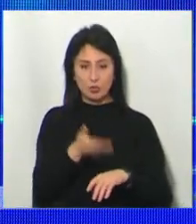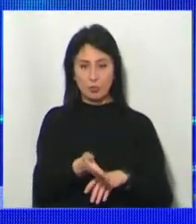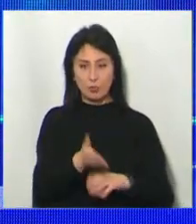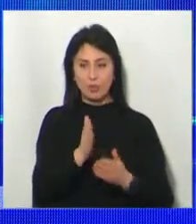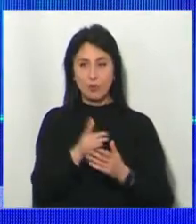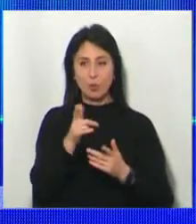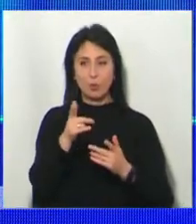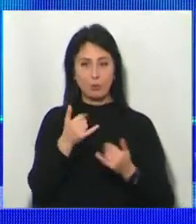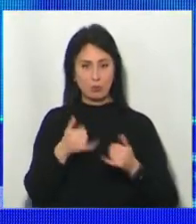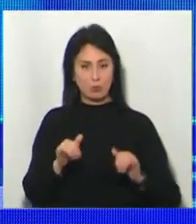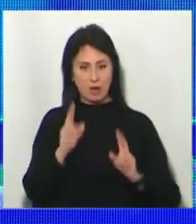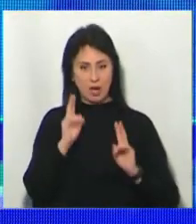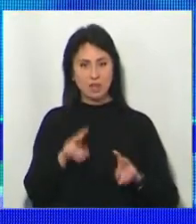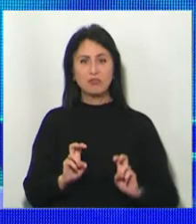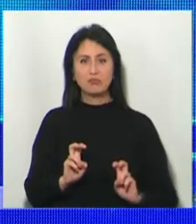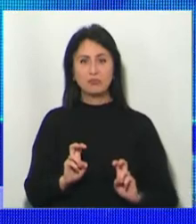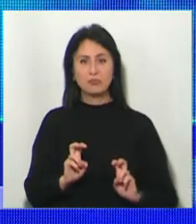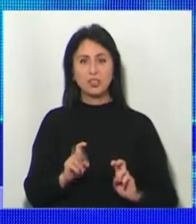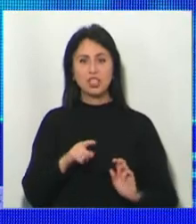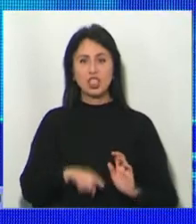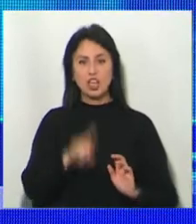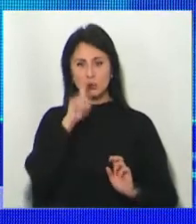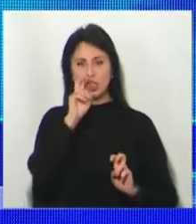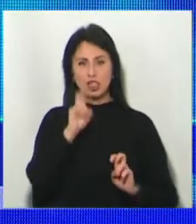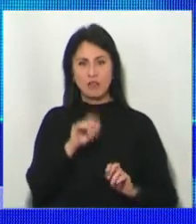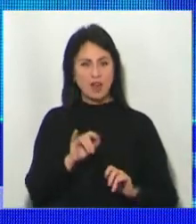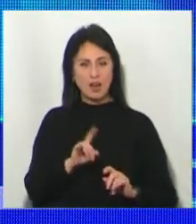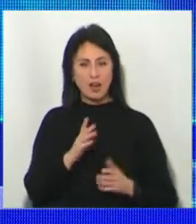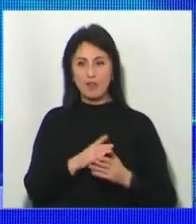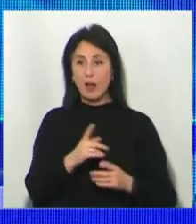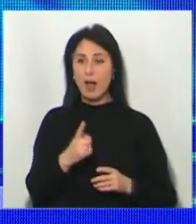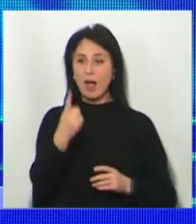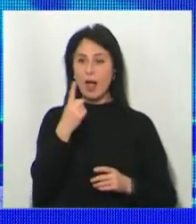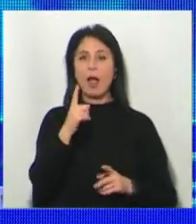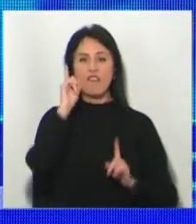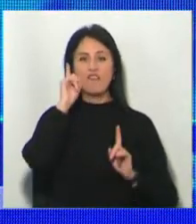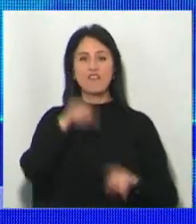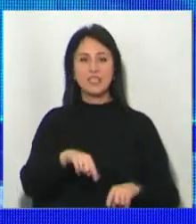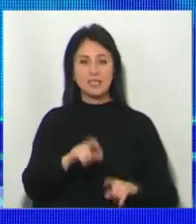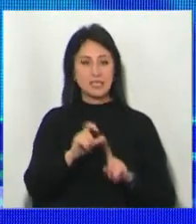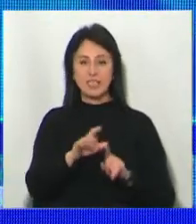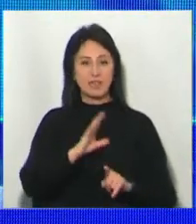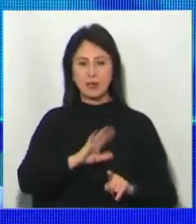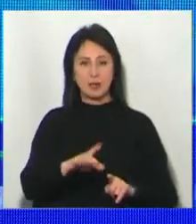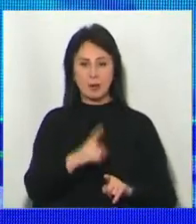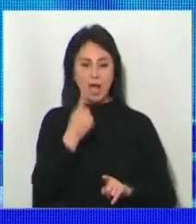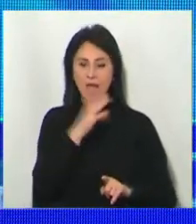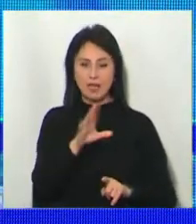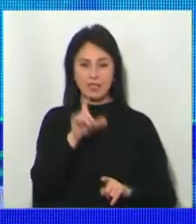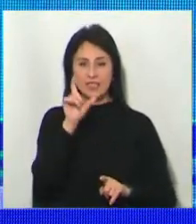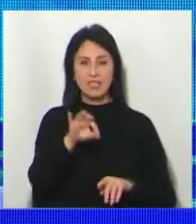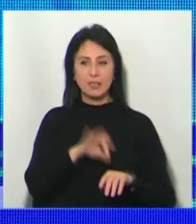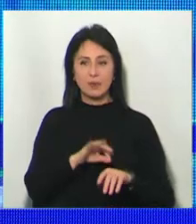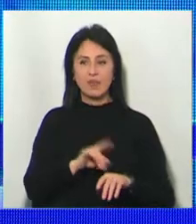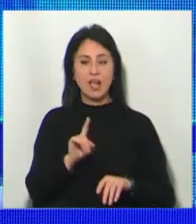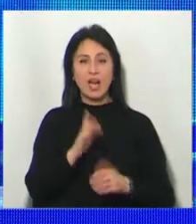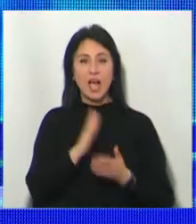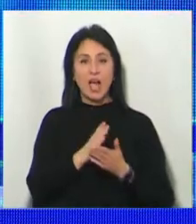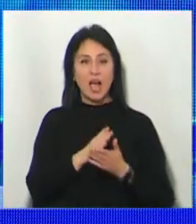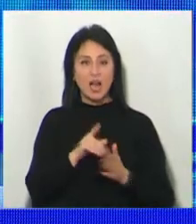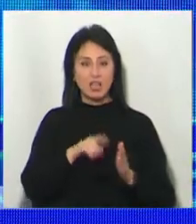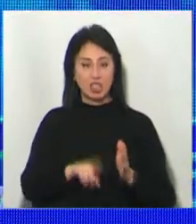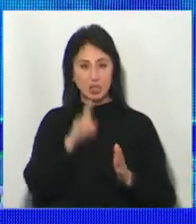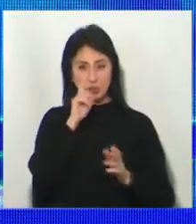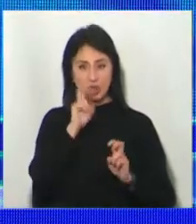პაციენტებს, მათ უკვირთ, არ იციან, პრაქტიკულად არ ვერ ვიხსენებ, არ შემხვედრია პაციენტი, ვინც არ ინფორმირებული რა არის ჰიპერურიკემია.